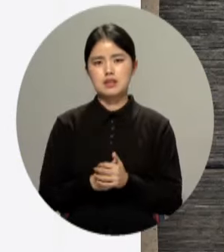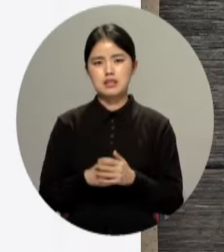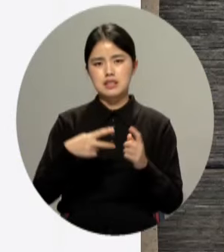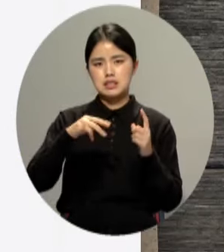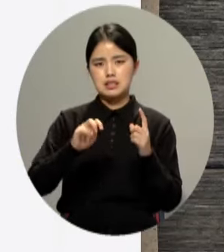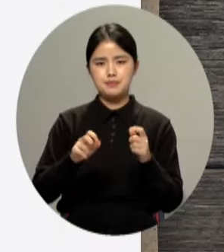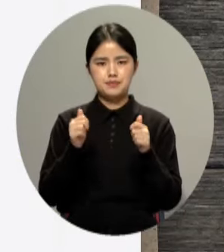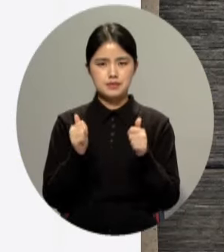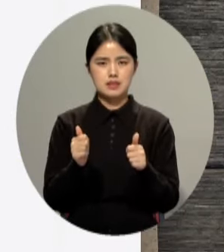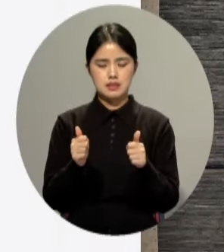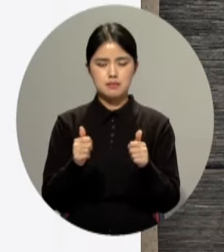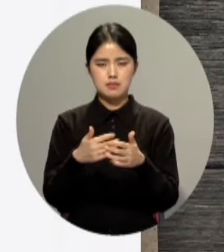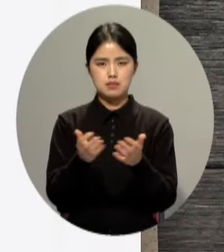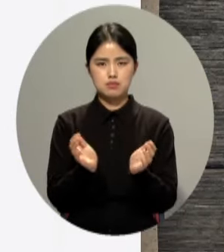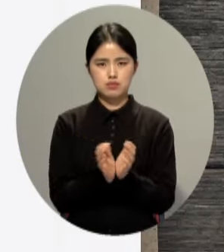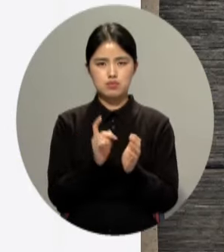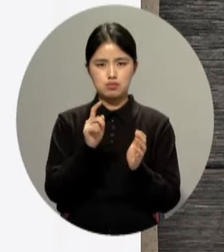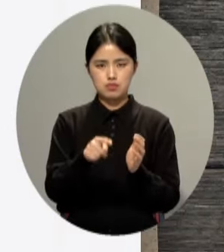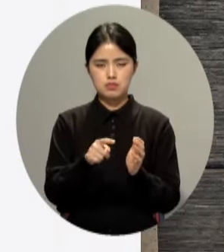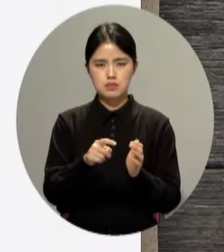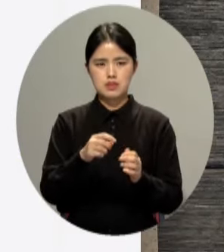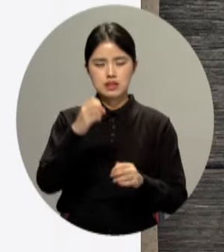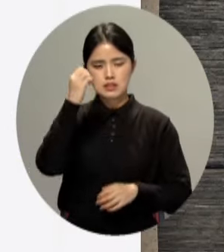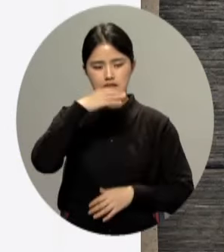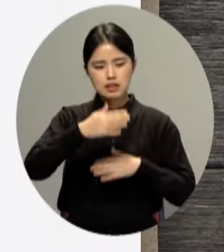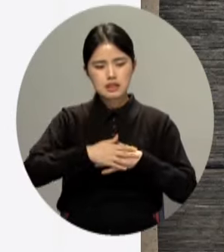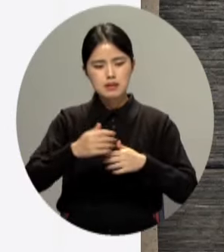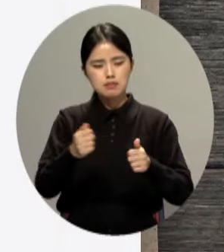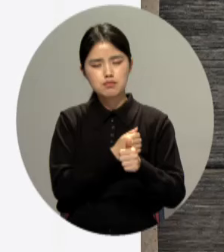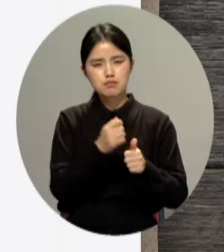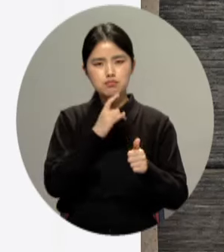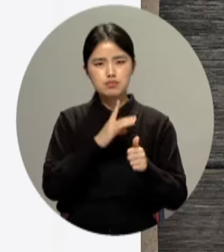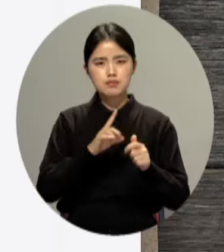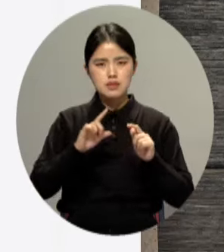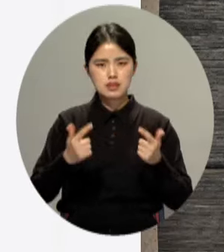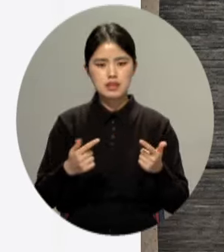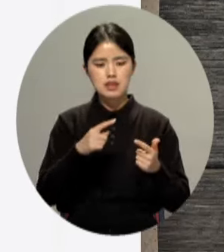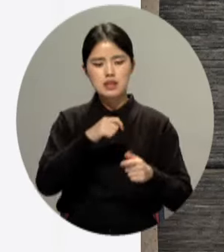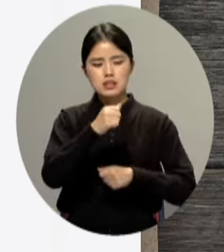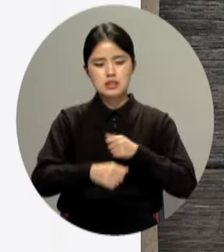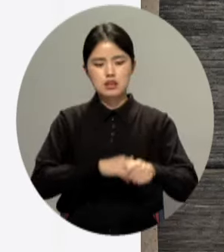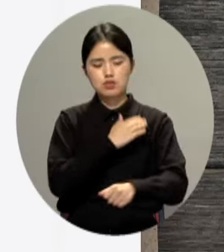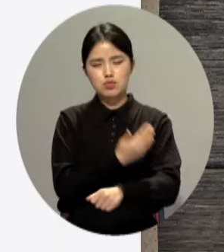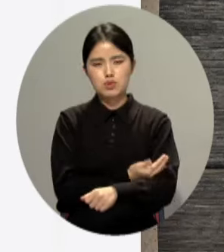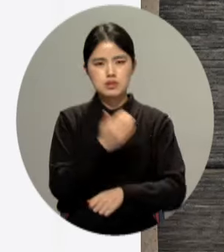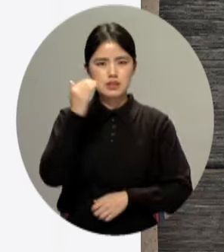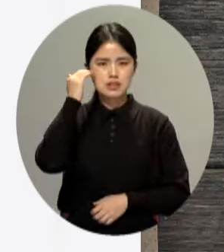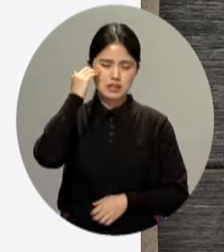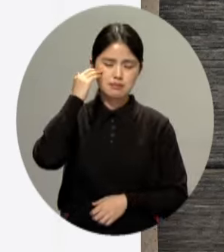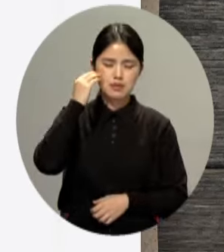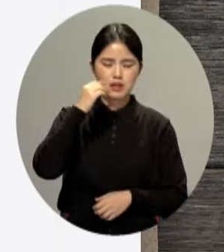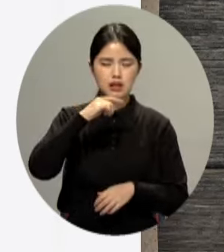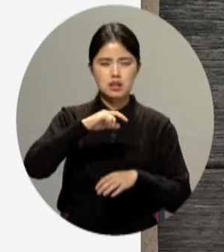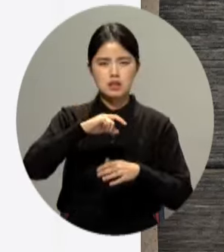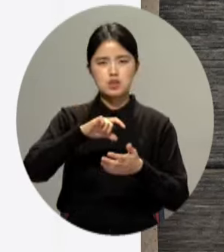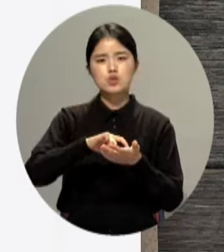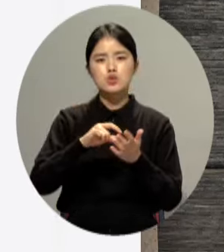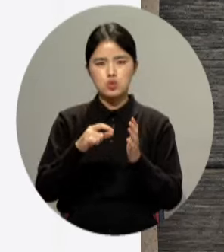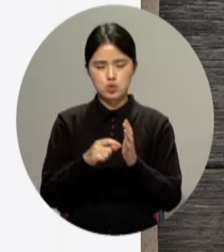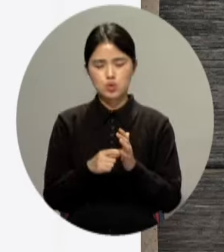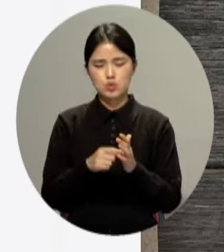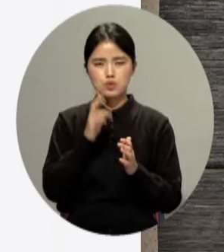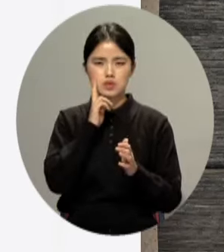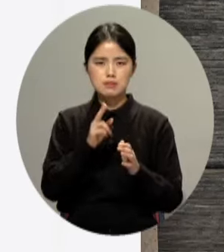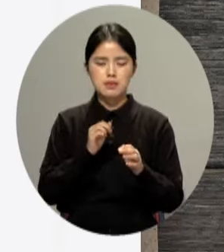재판부는 범행 내용이 단순한 물리적 폭력을 넘어서 피해자들의 자율권을 침해할 정도로 모멸적인 방식이었다